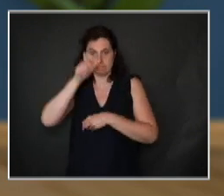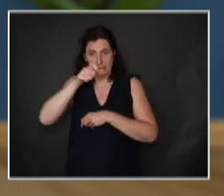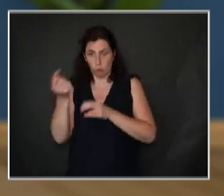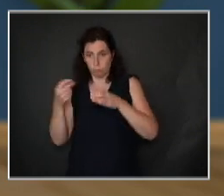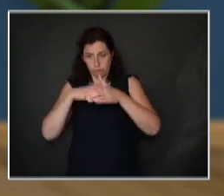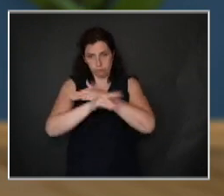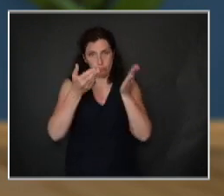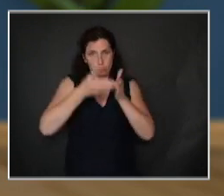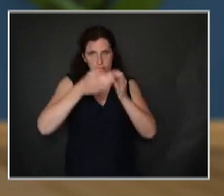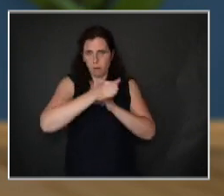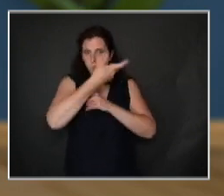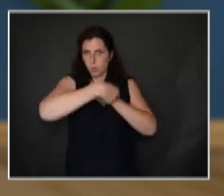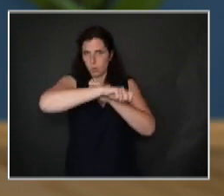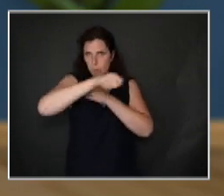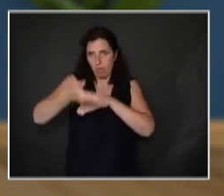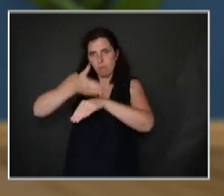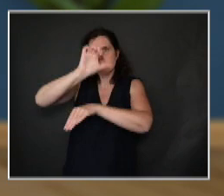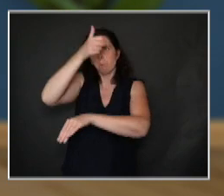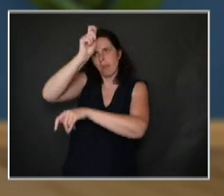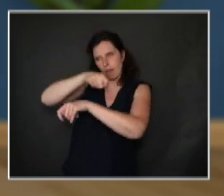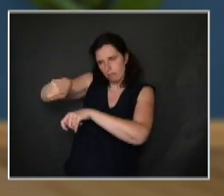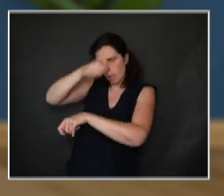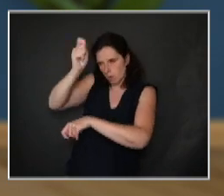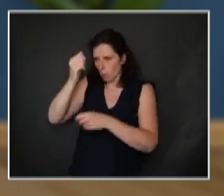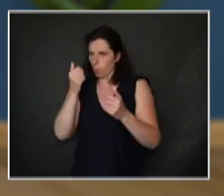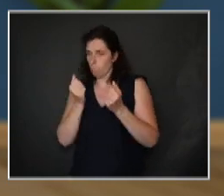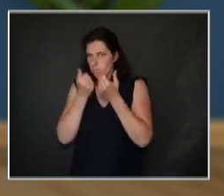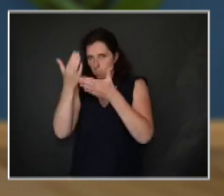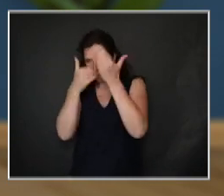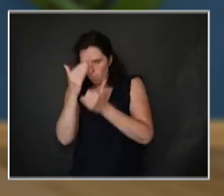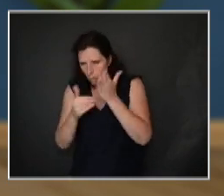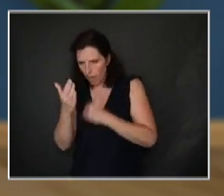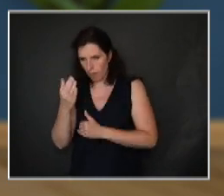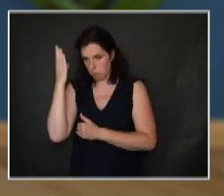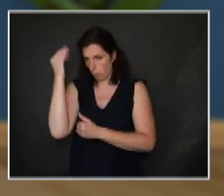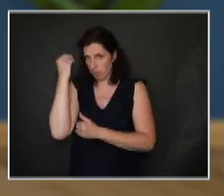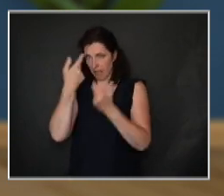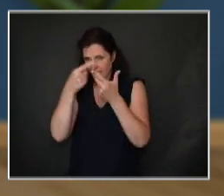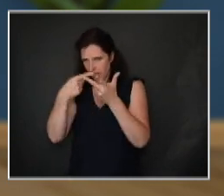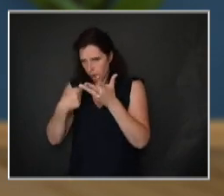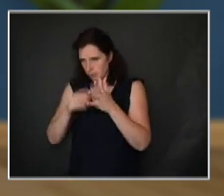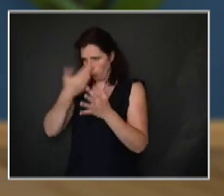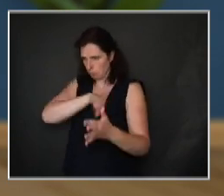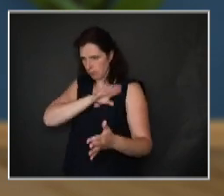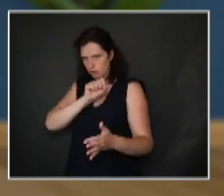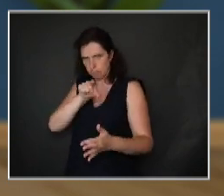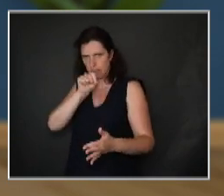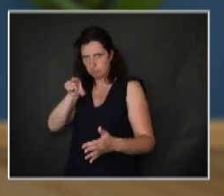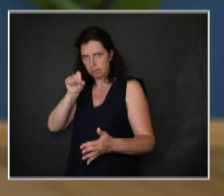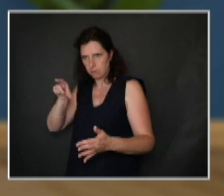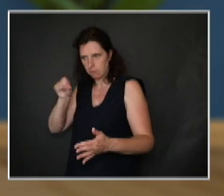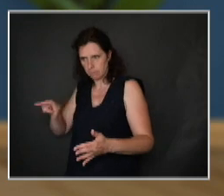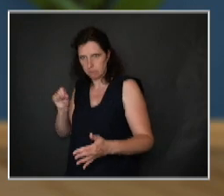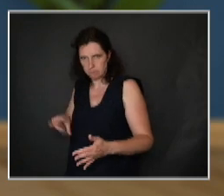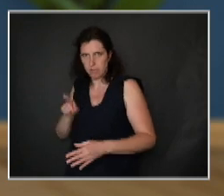fait une évaluation avant, et tout un tas de spécialistes différents vont prendre en charge les différentes dimensions du